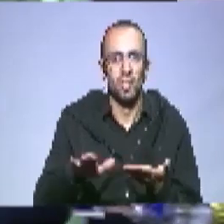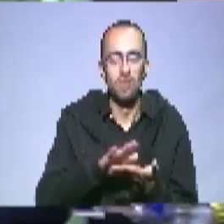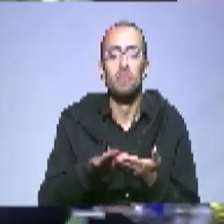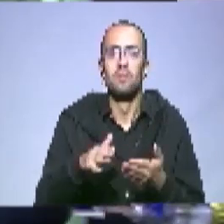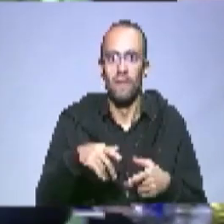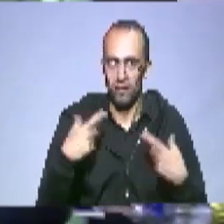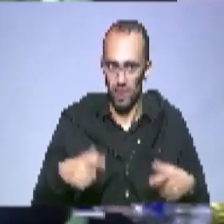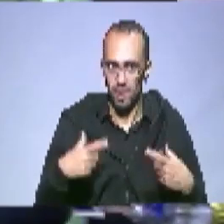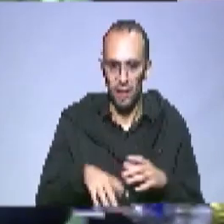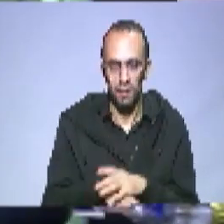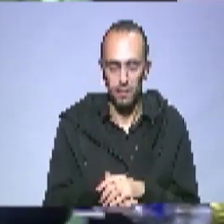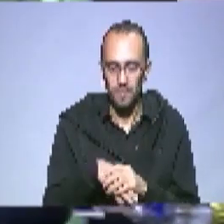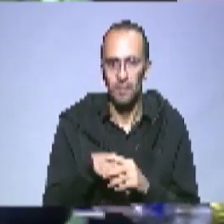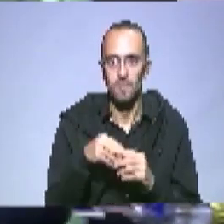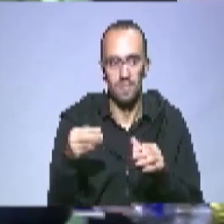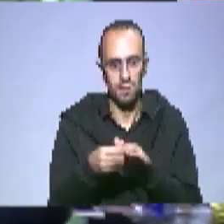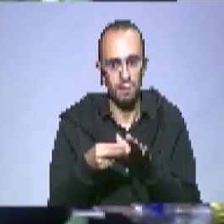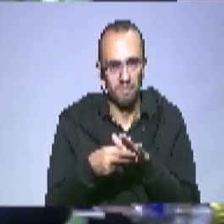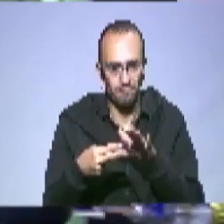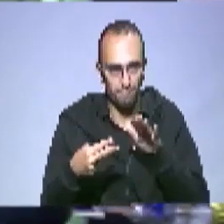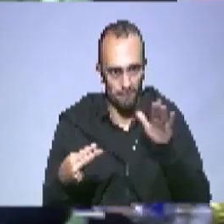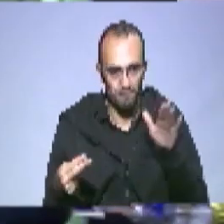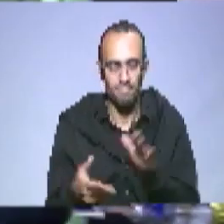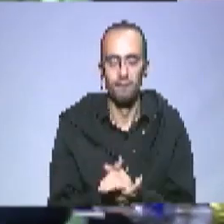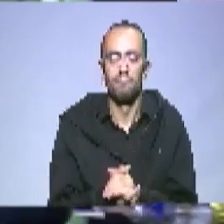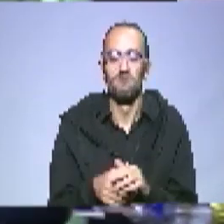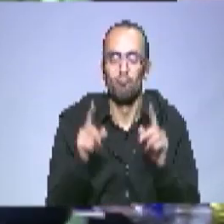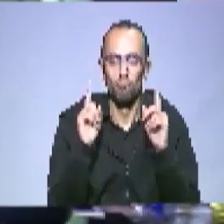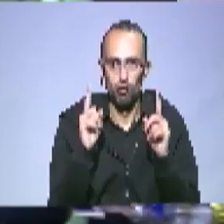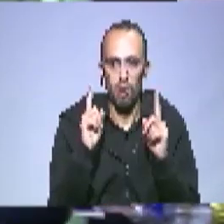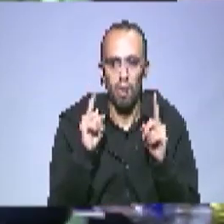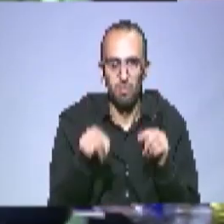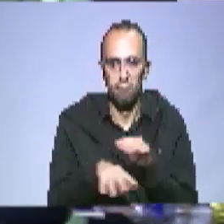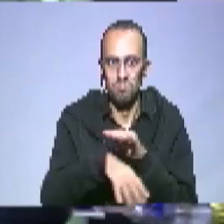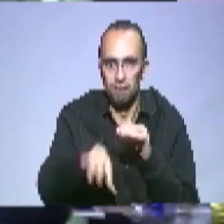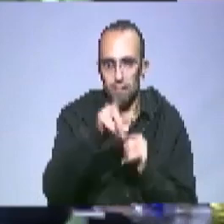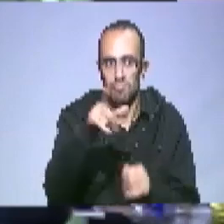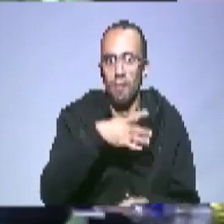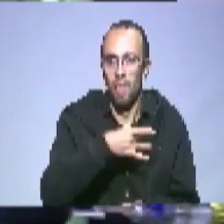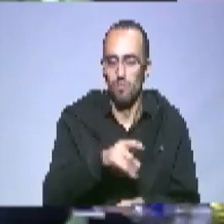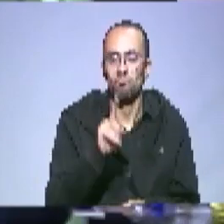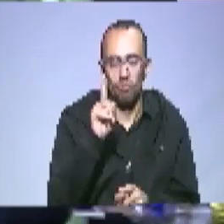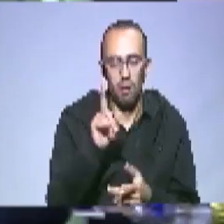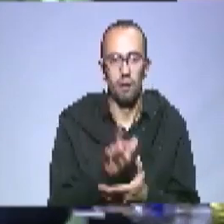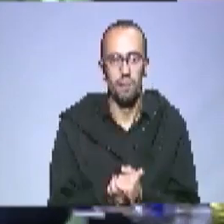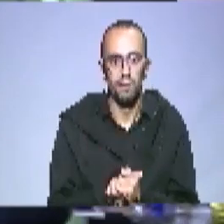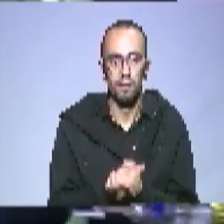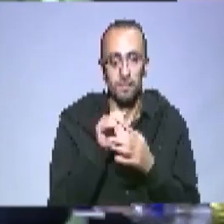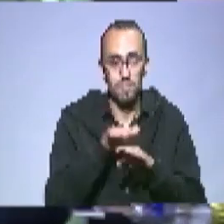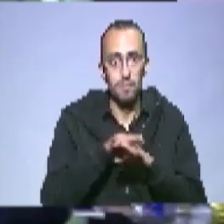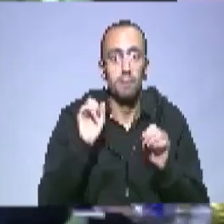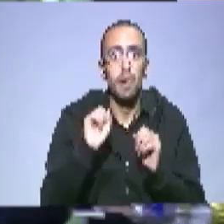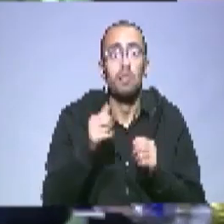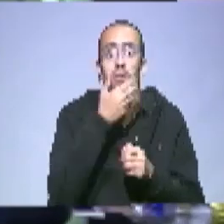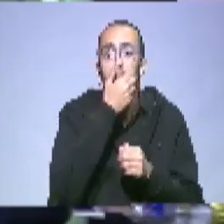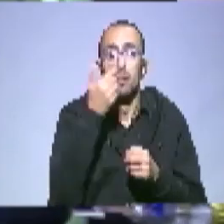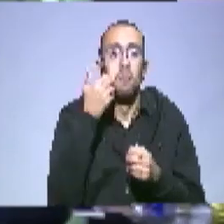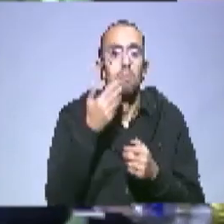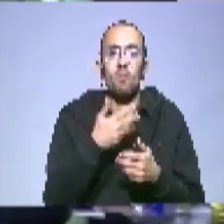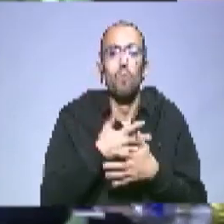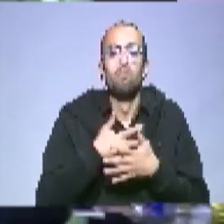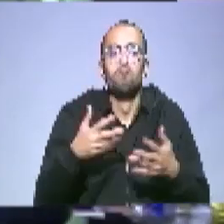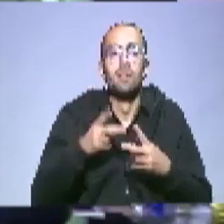كده خضار وشويه حاجات، وان شاء الله يا رب النهارده السفره تعجبكم. هتبقى احنا قلنا سفره الصيام واسعه وبتحتمل حاجات